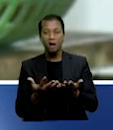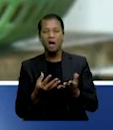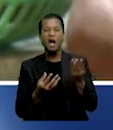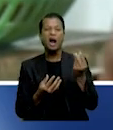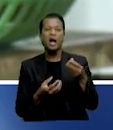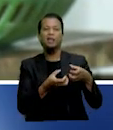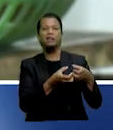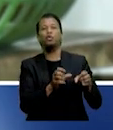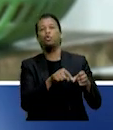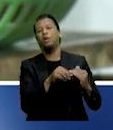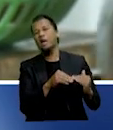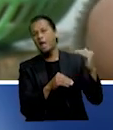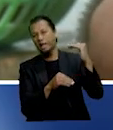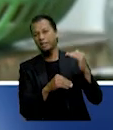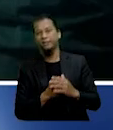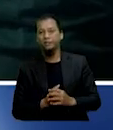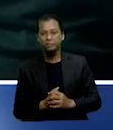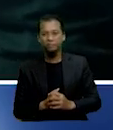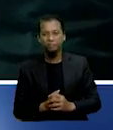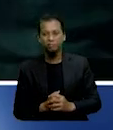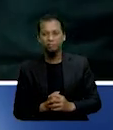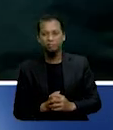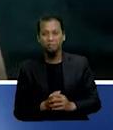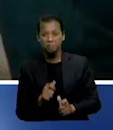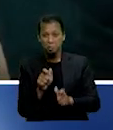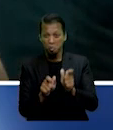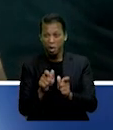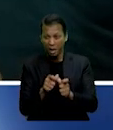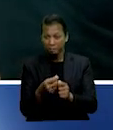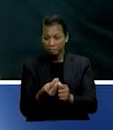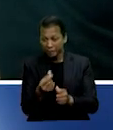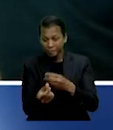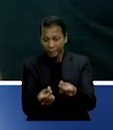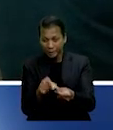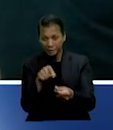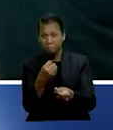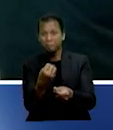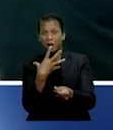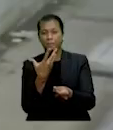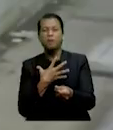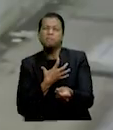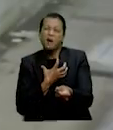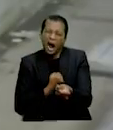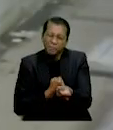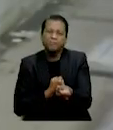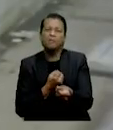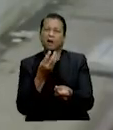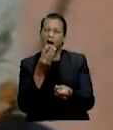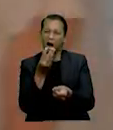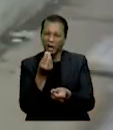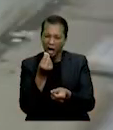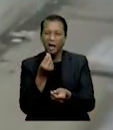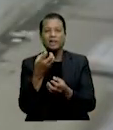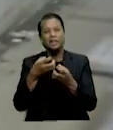mewawancarai pembeli dan mereka menuturkan agar ataupun berharap agar harga-harga komoditas pangan seperti tadi telur ayam dan